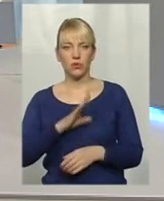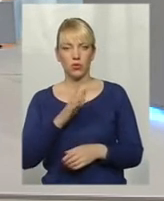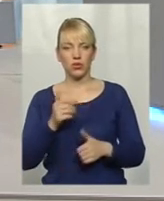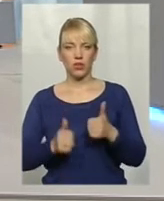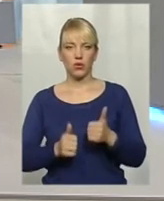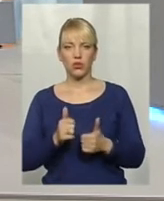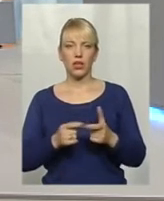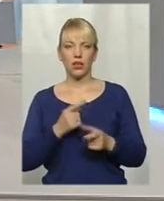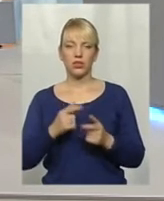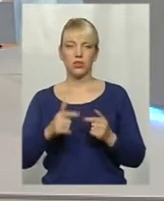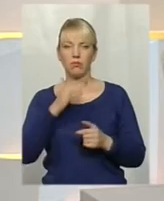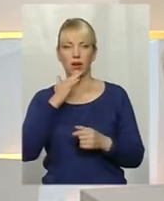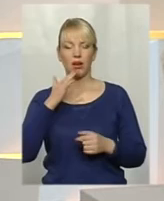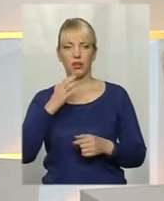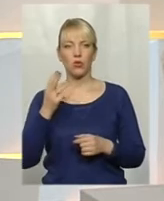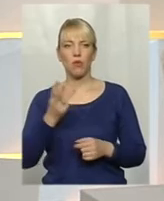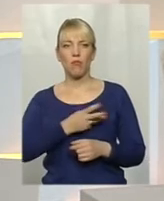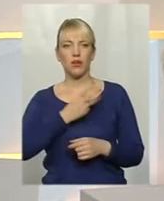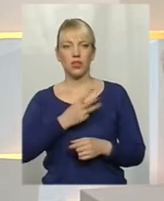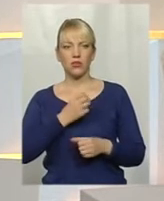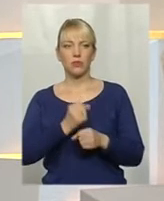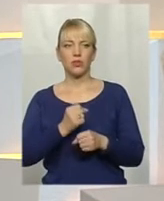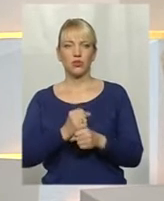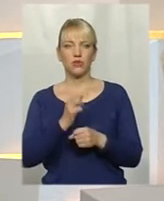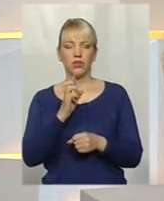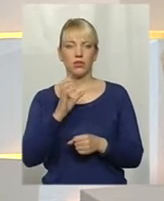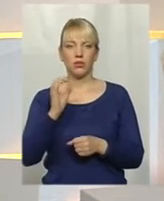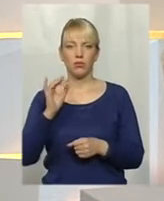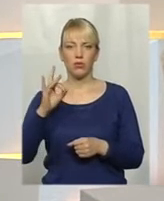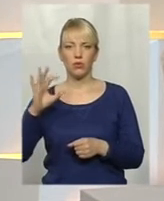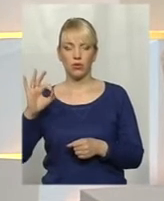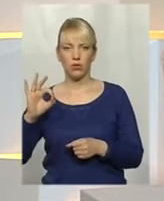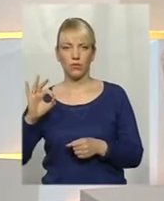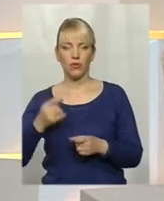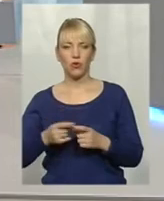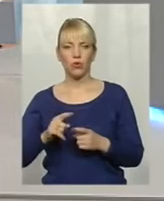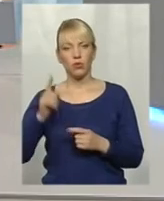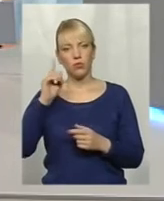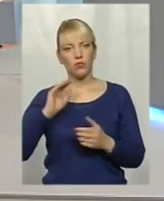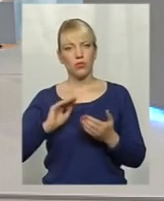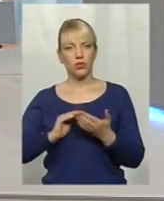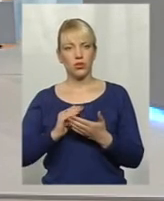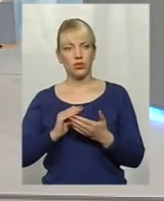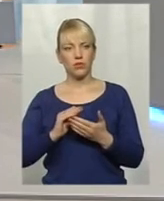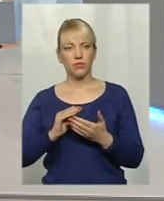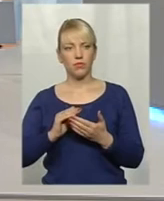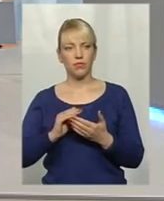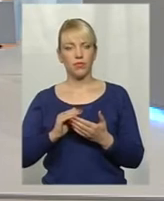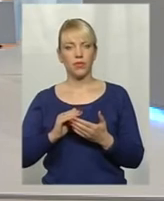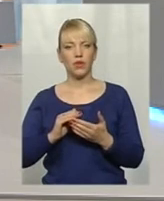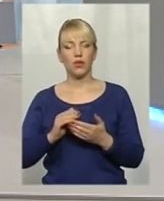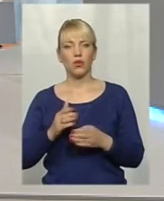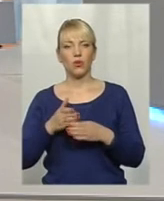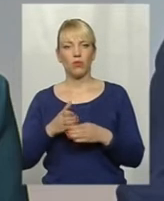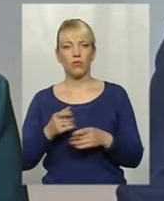А чи багато бажаючих працювати в бюро отої допомоги юридичної, правової? Неочікувано,